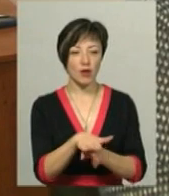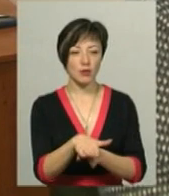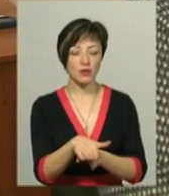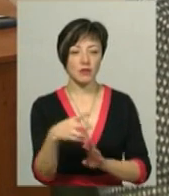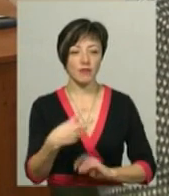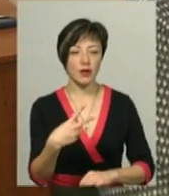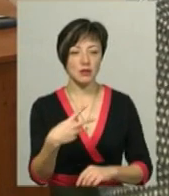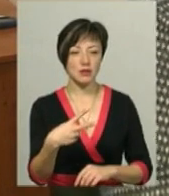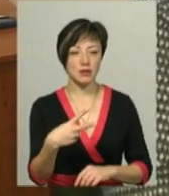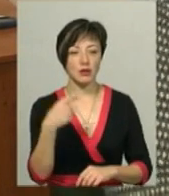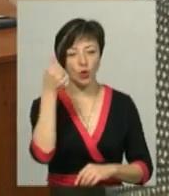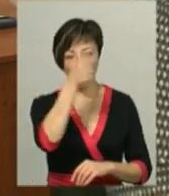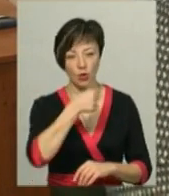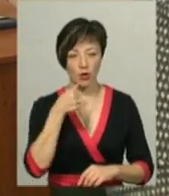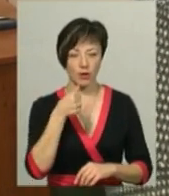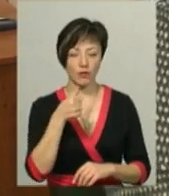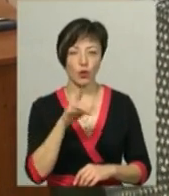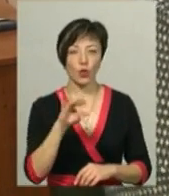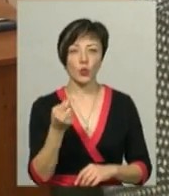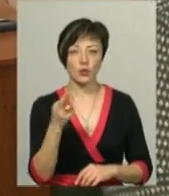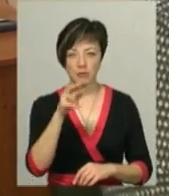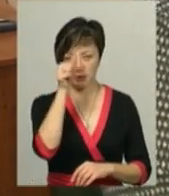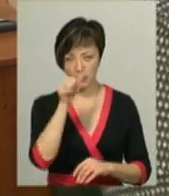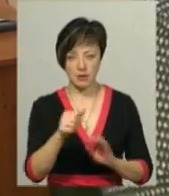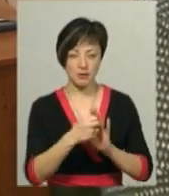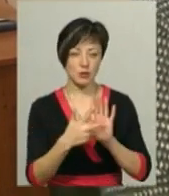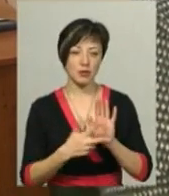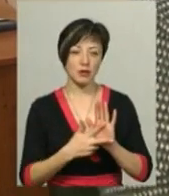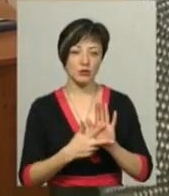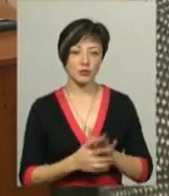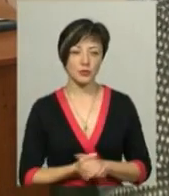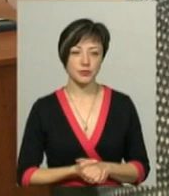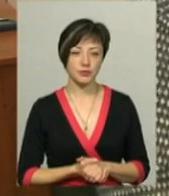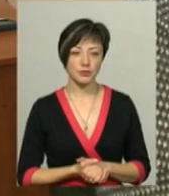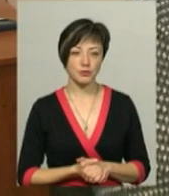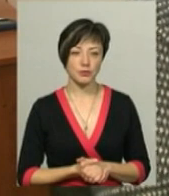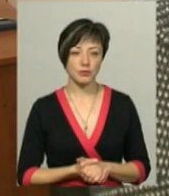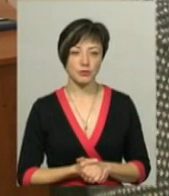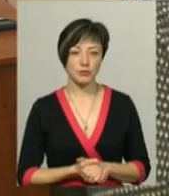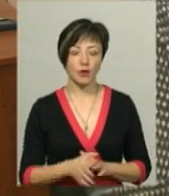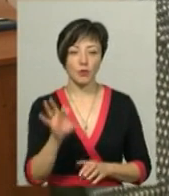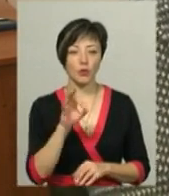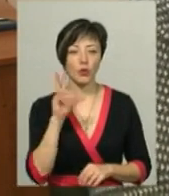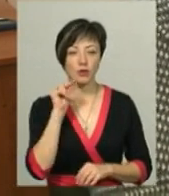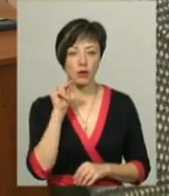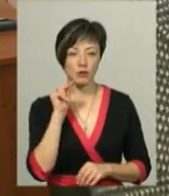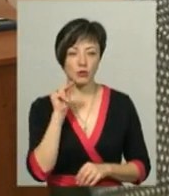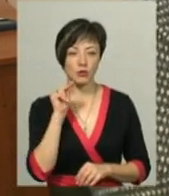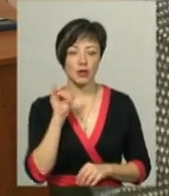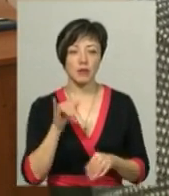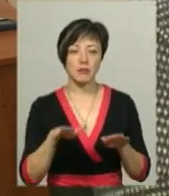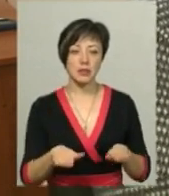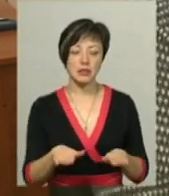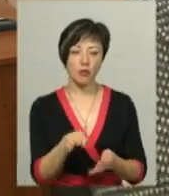виповнилось 20 років в грудні місяці 2018 року. Про дату і